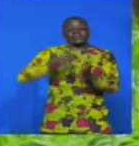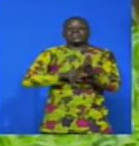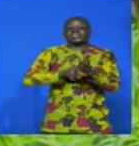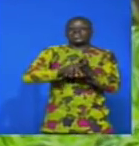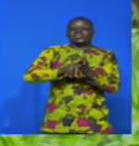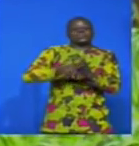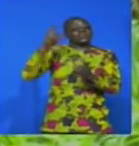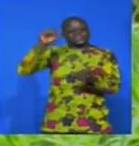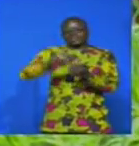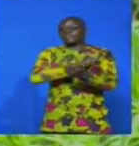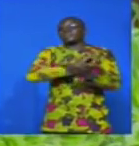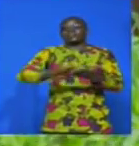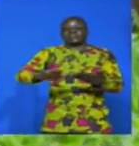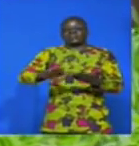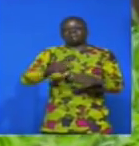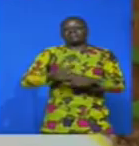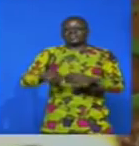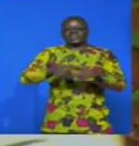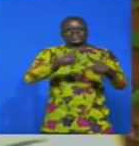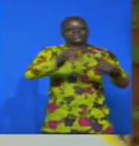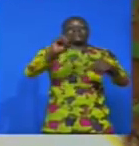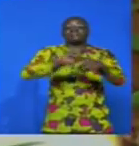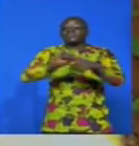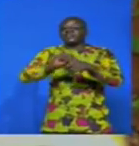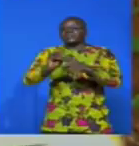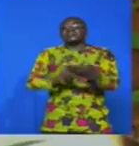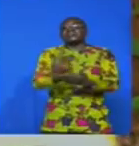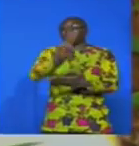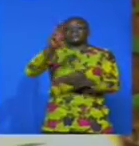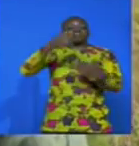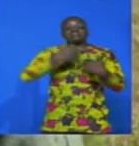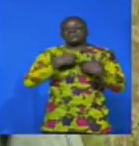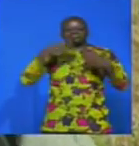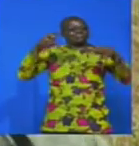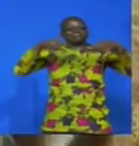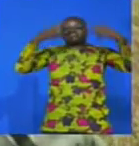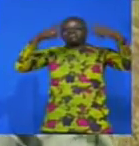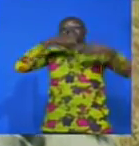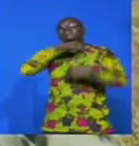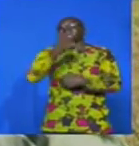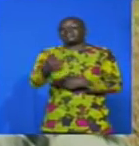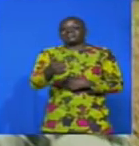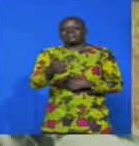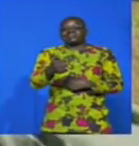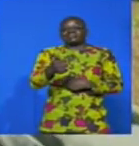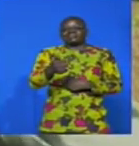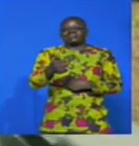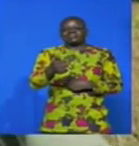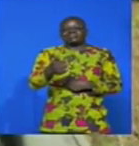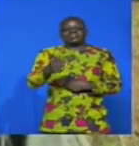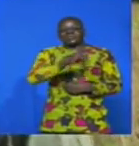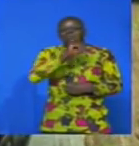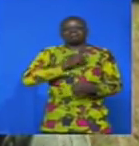ravageurs. Et les différents traitements utilisés n'ont pas eu de succès. Là où je paye les